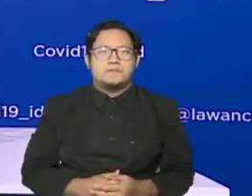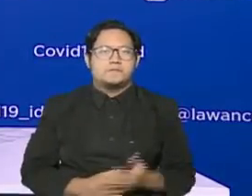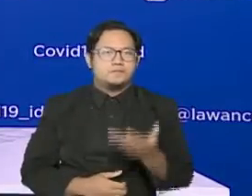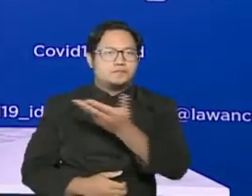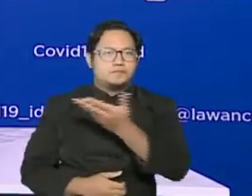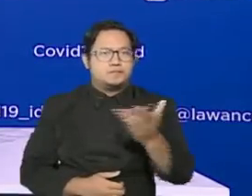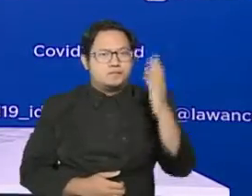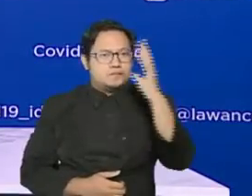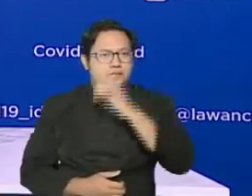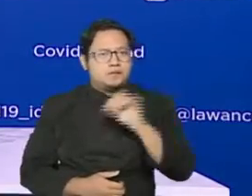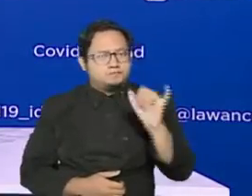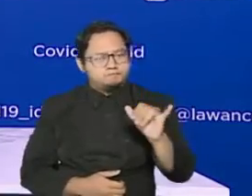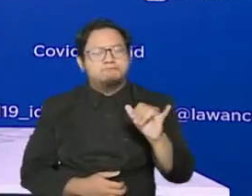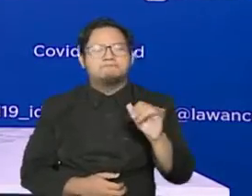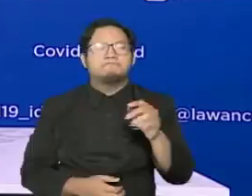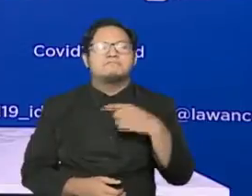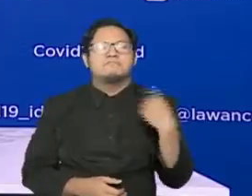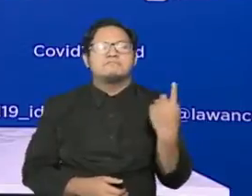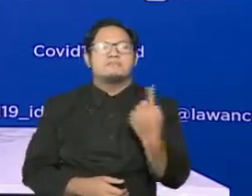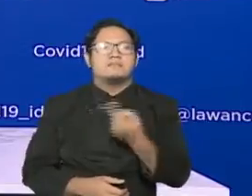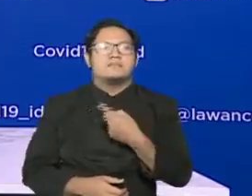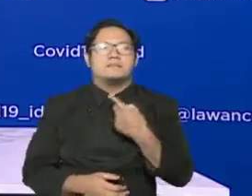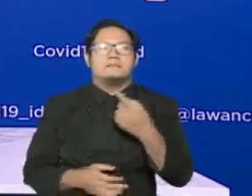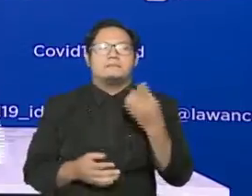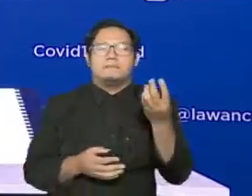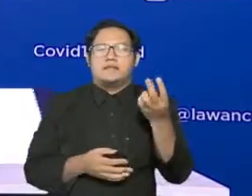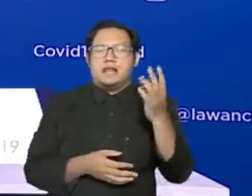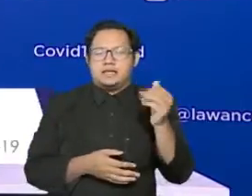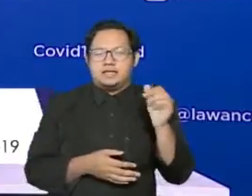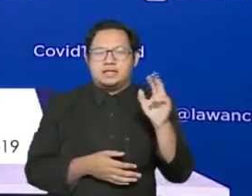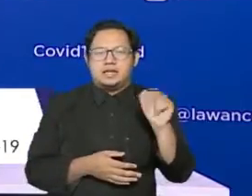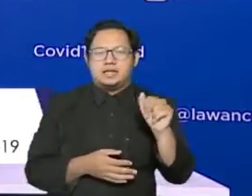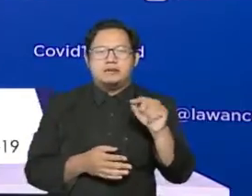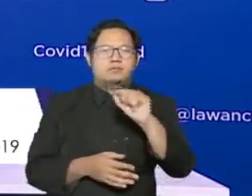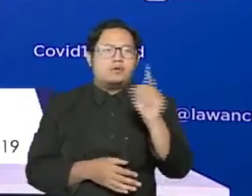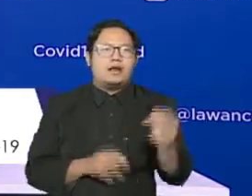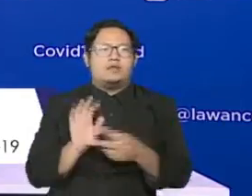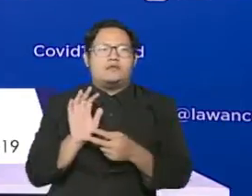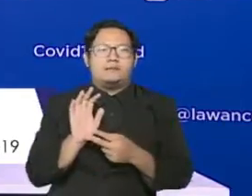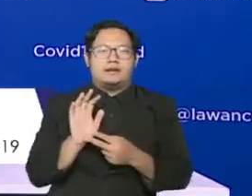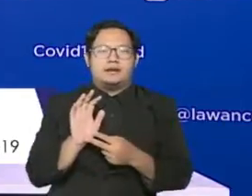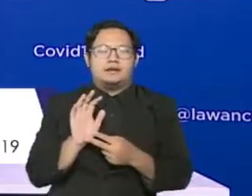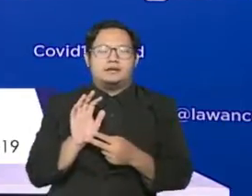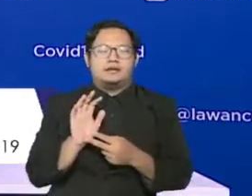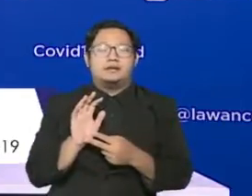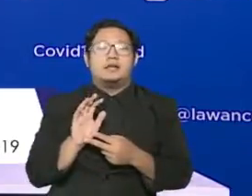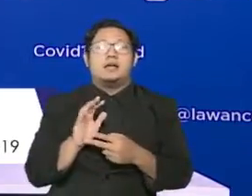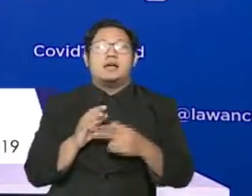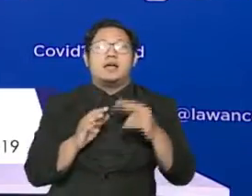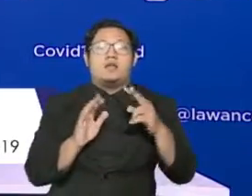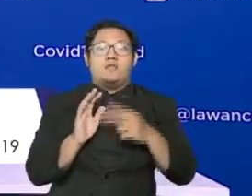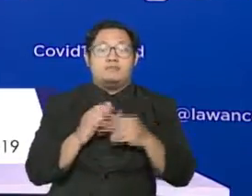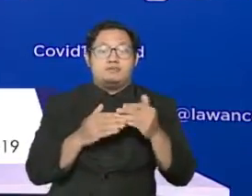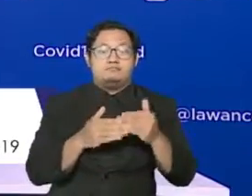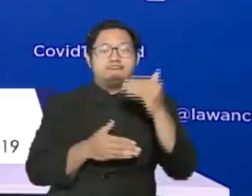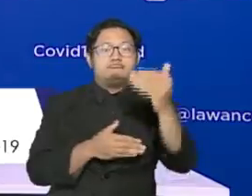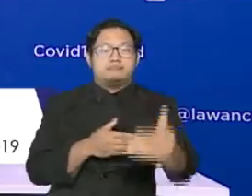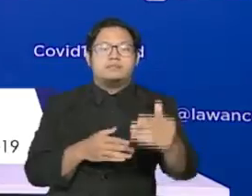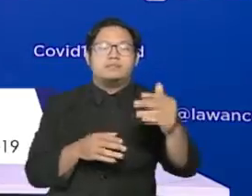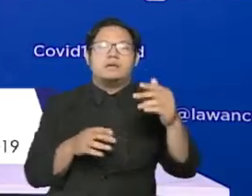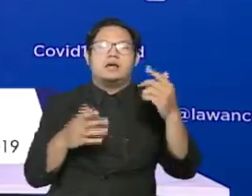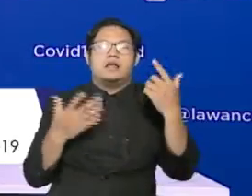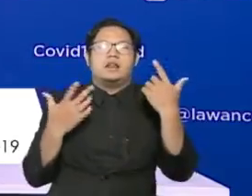Sebentar lagi kita akan memasuki bulan November yang akan disusul periode libur Natal dan Tahun